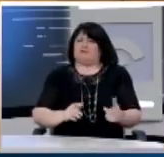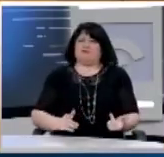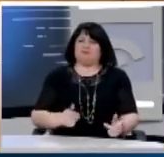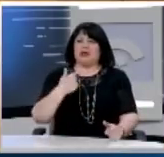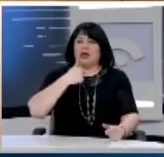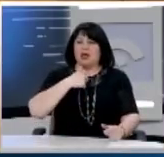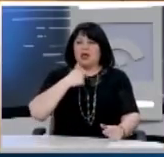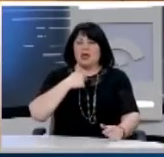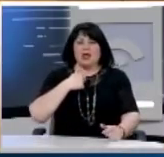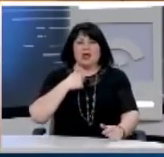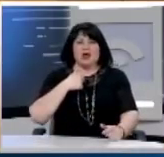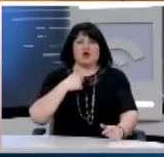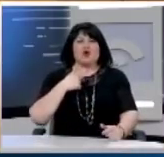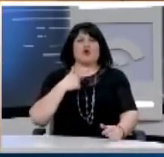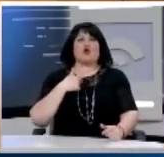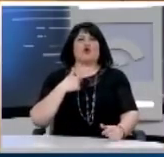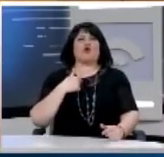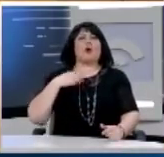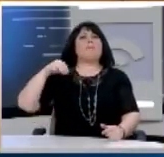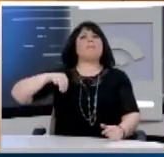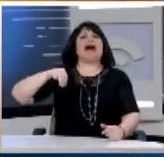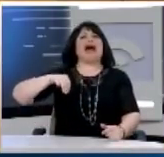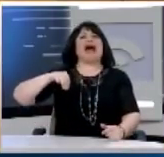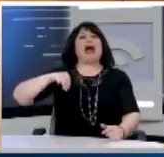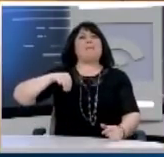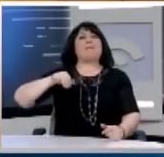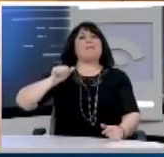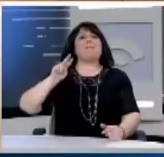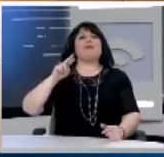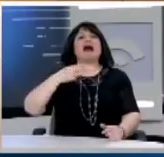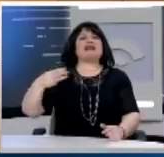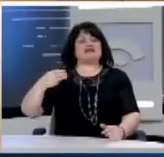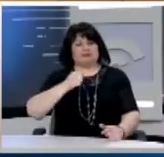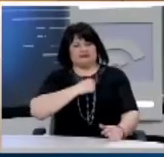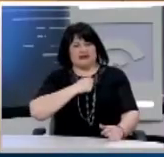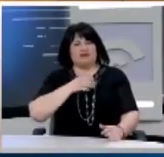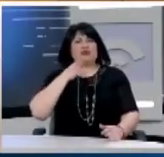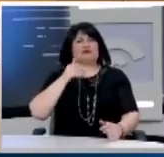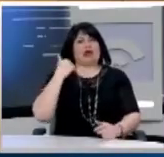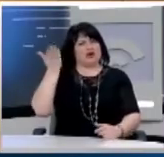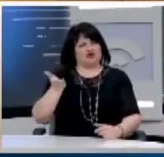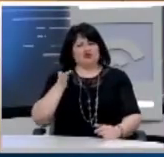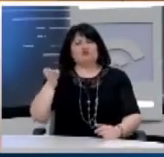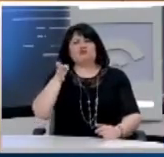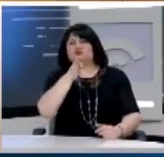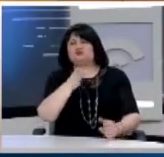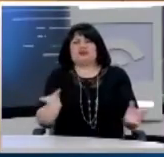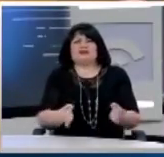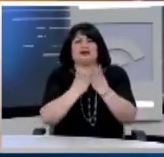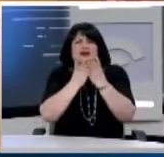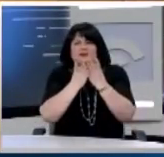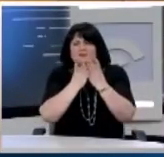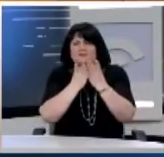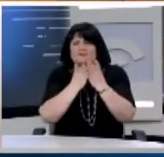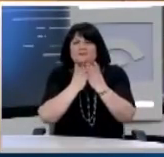εγώ είμαι της εμπειρικής σχολής του μαρξισμού, είπα να κάνω μια έρευνα. Βγήκα έξω από την αίθουσα, όλος τυχαίως,